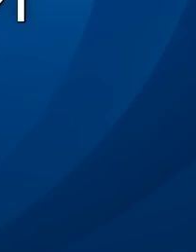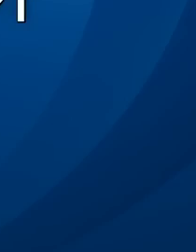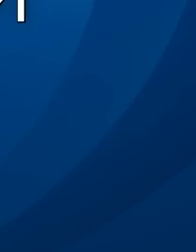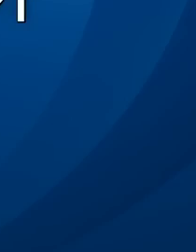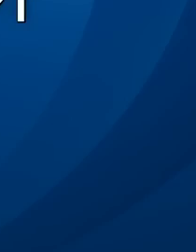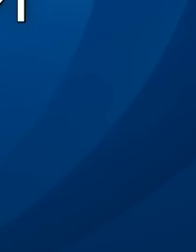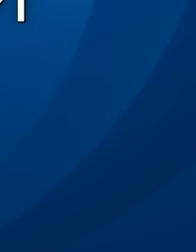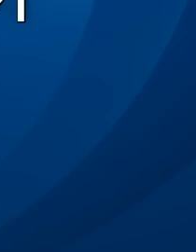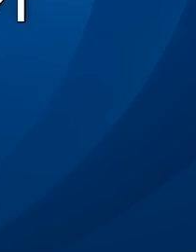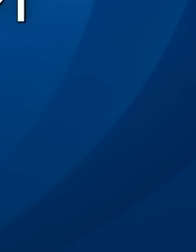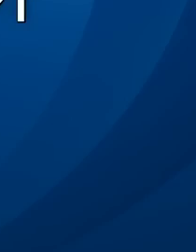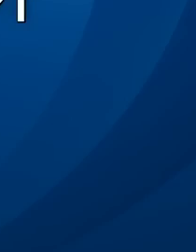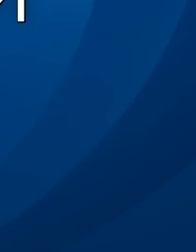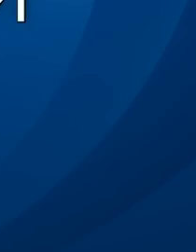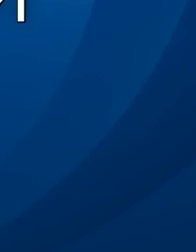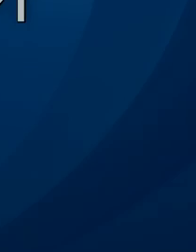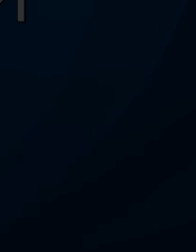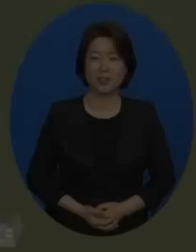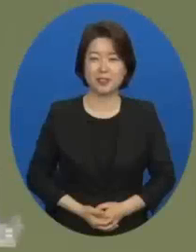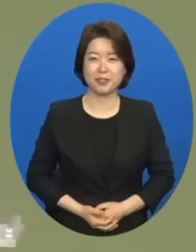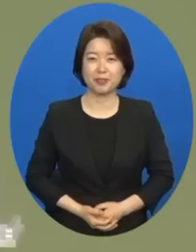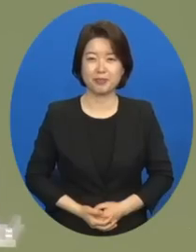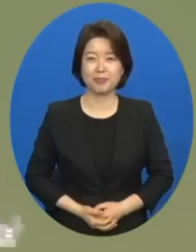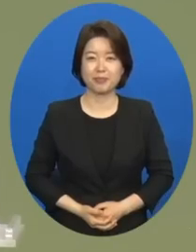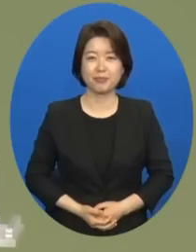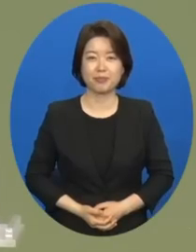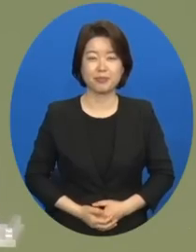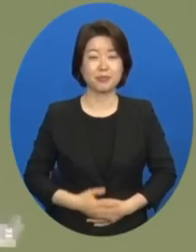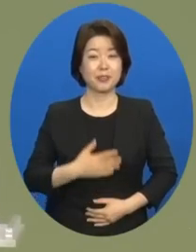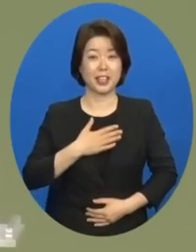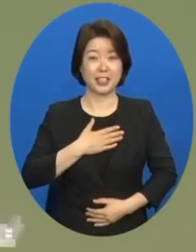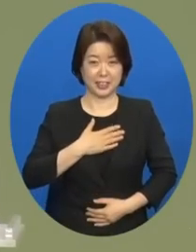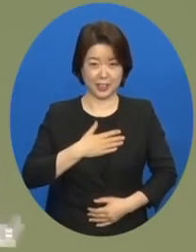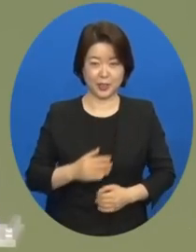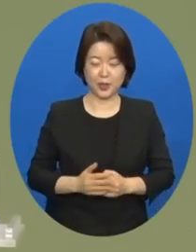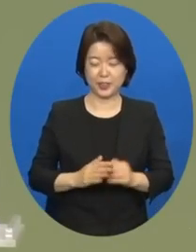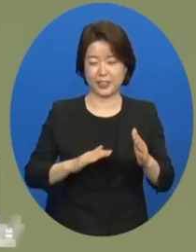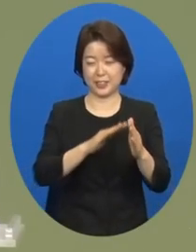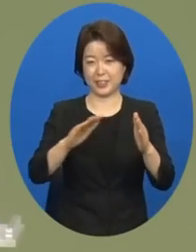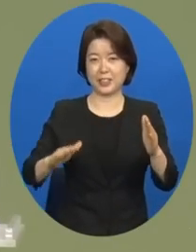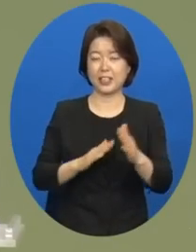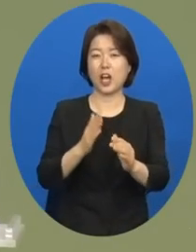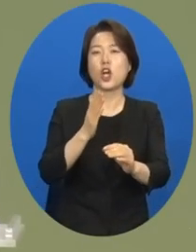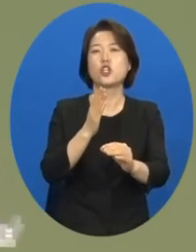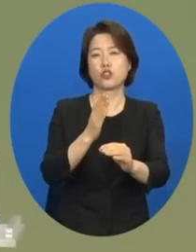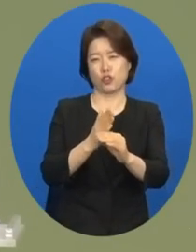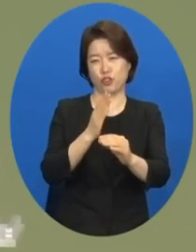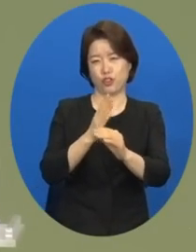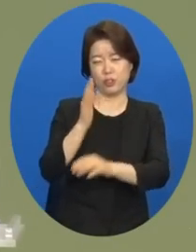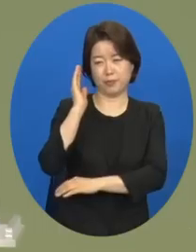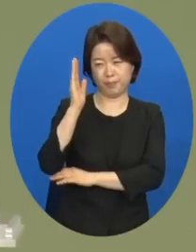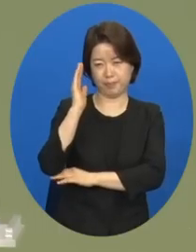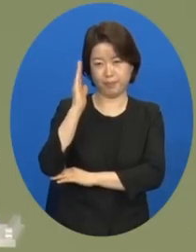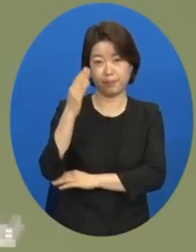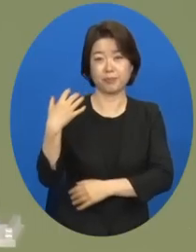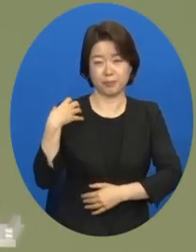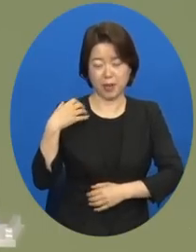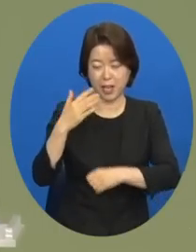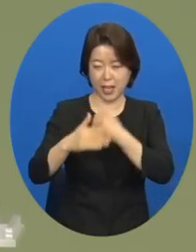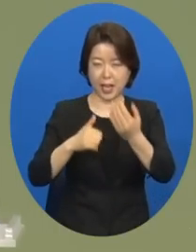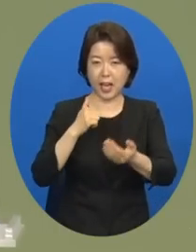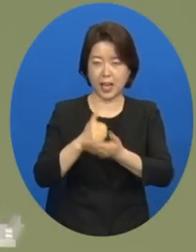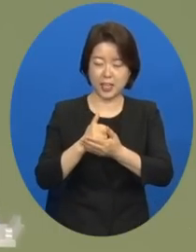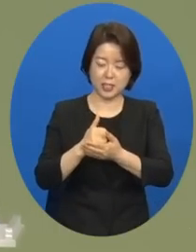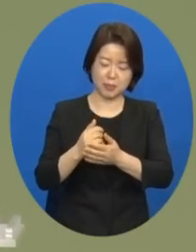내어다가 장사하게 하시오 저는 가정중사 말씀 묵상 사역으로 하나님께서